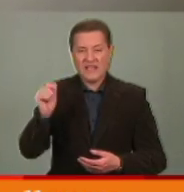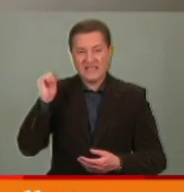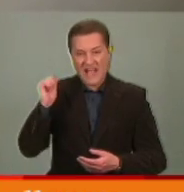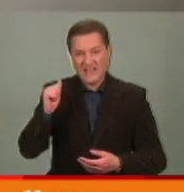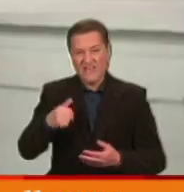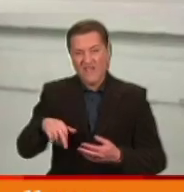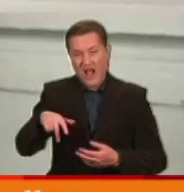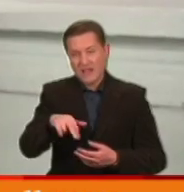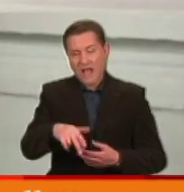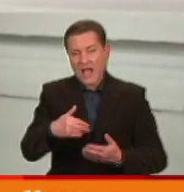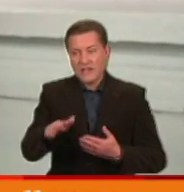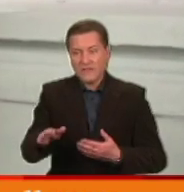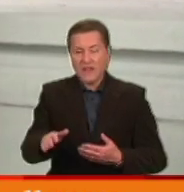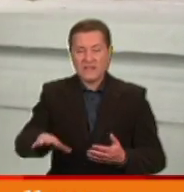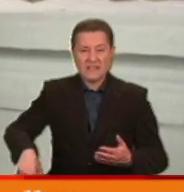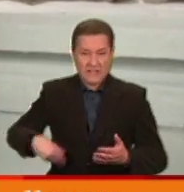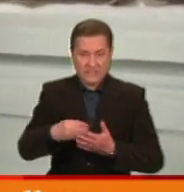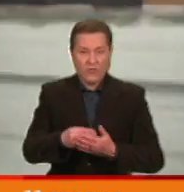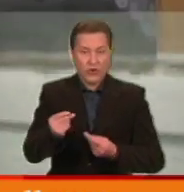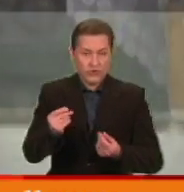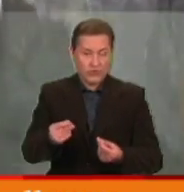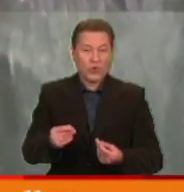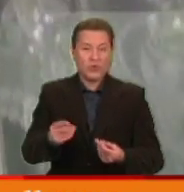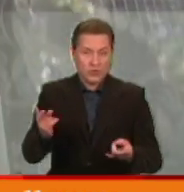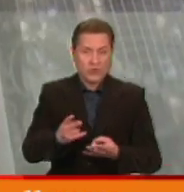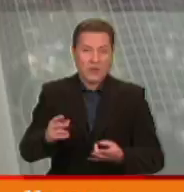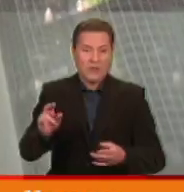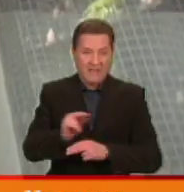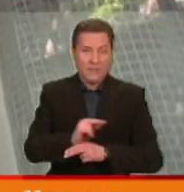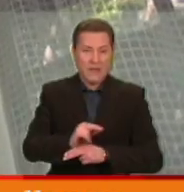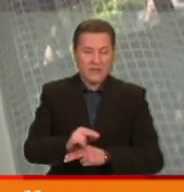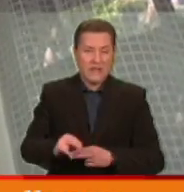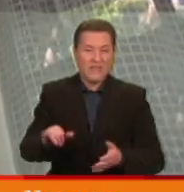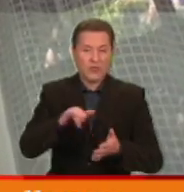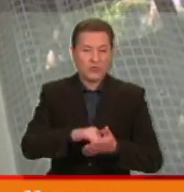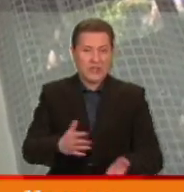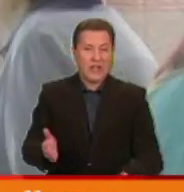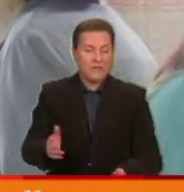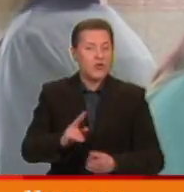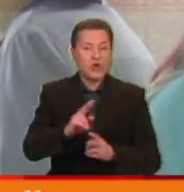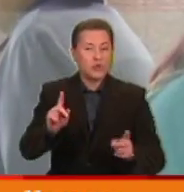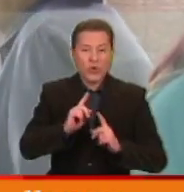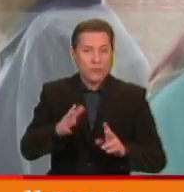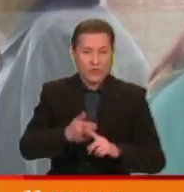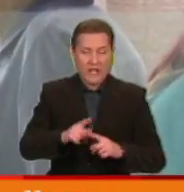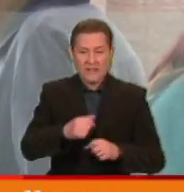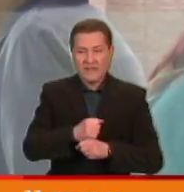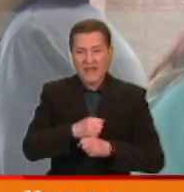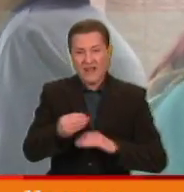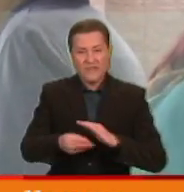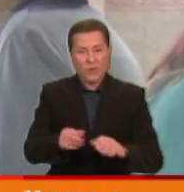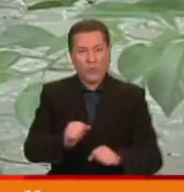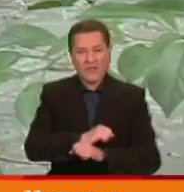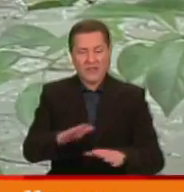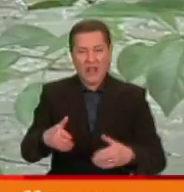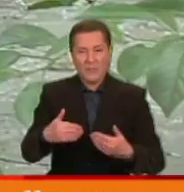входная дверь балкона. Придется за свой счет это все вставлять, как бы никто ж не будет это делать. Вибухівку підклали